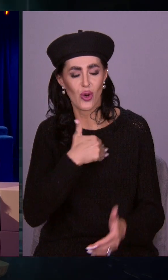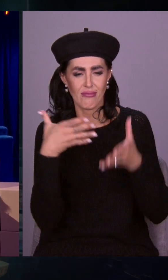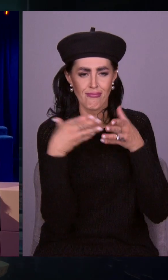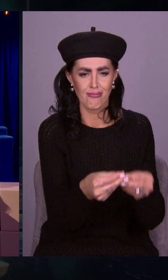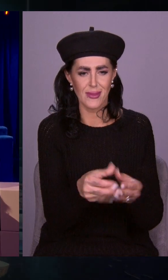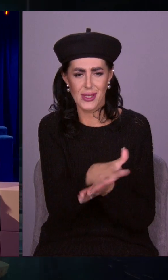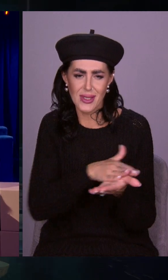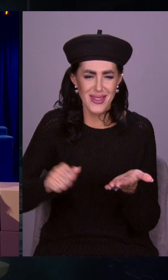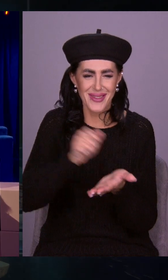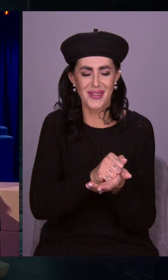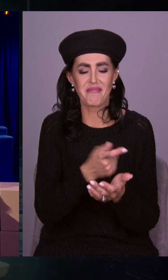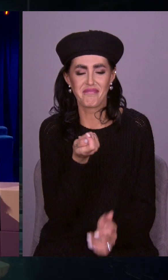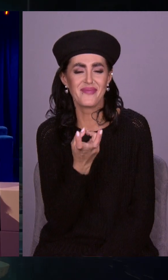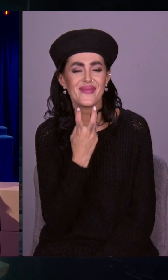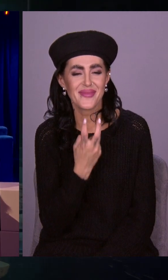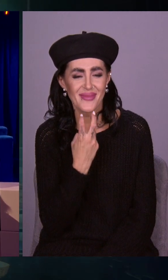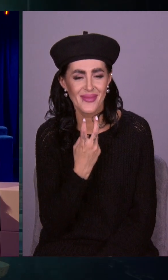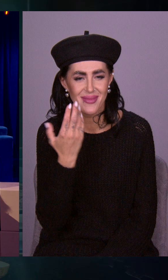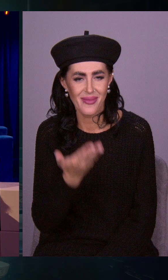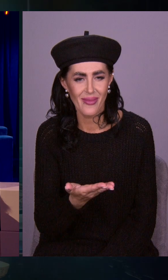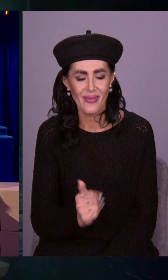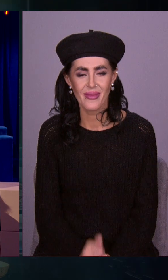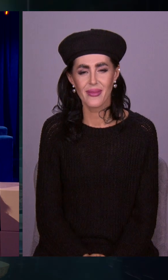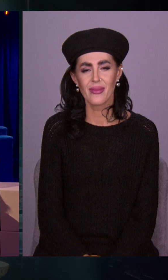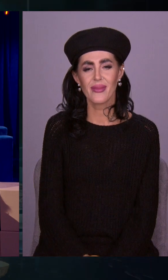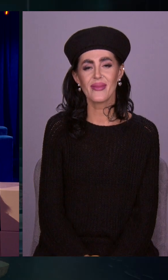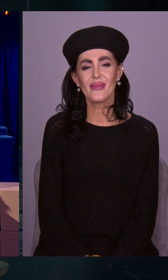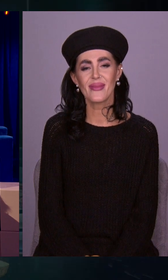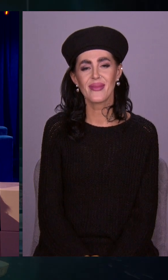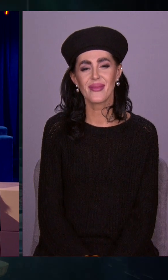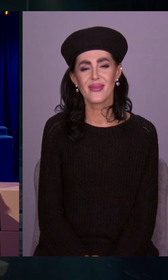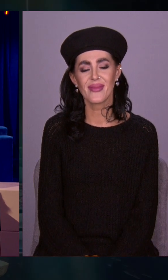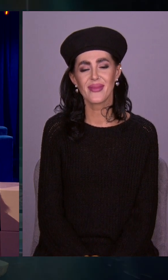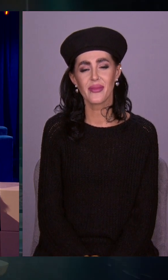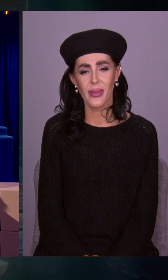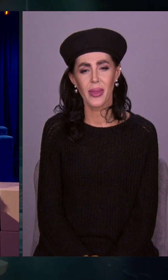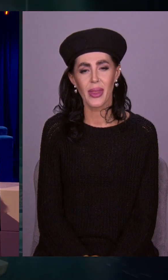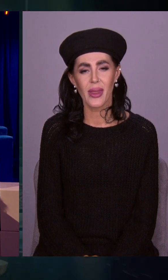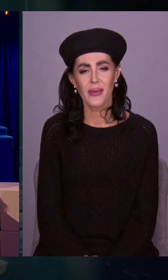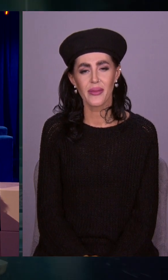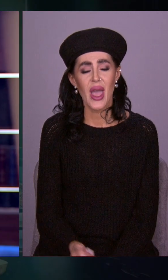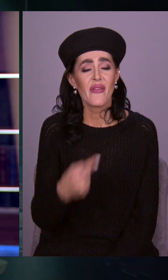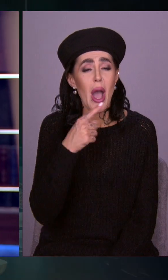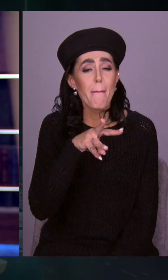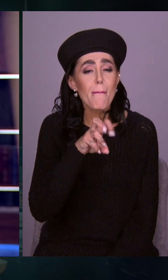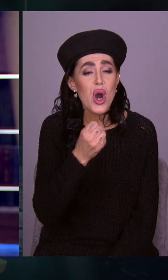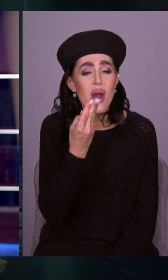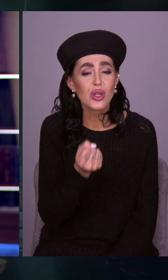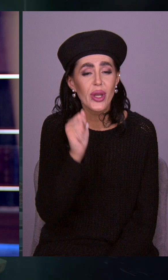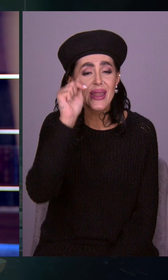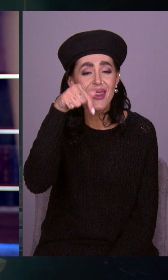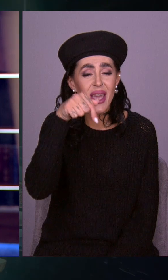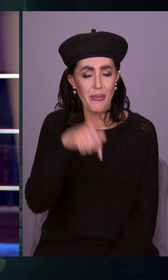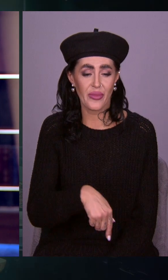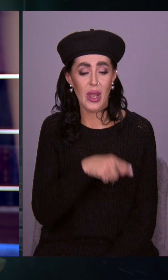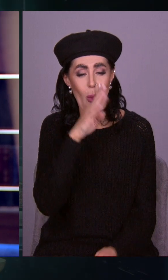я не притомніла, а почала судорожно думати. Маша, ти просто... Таке відчуття, що